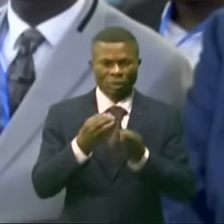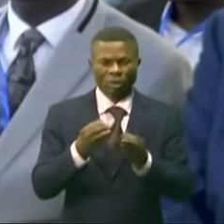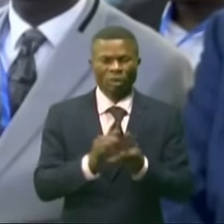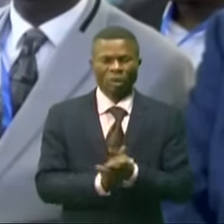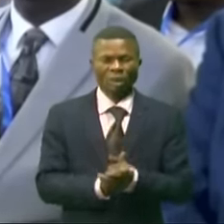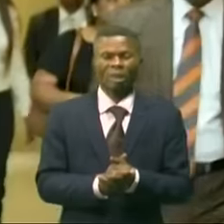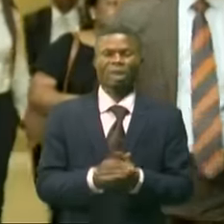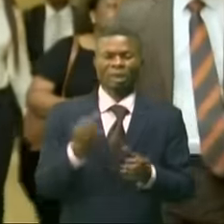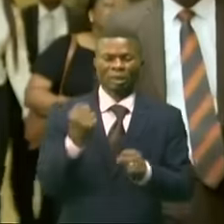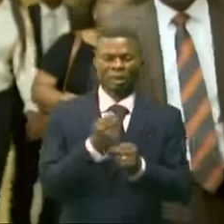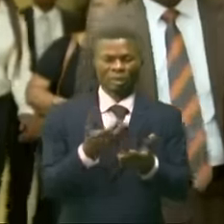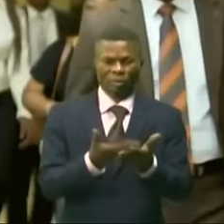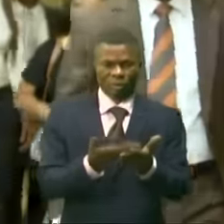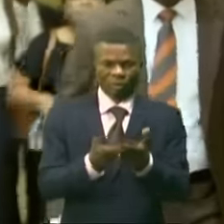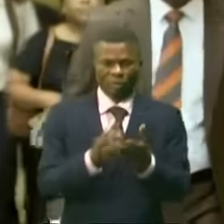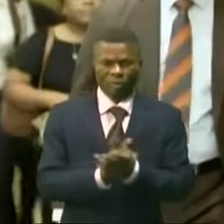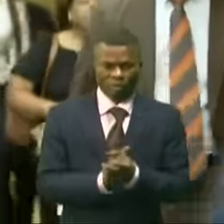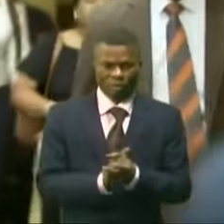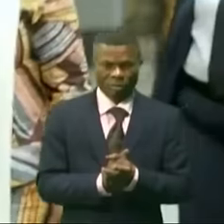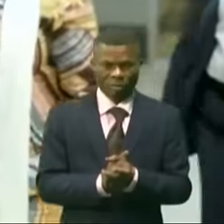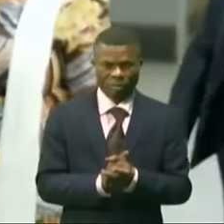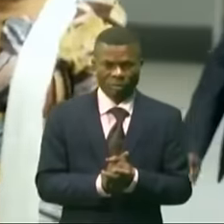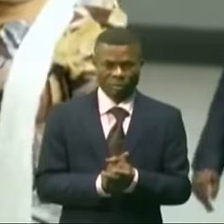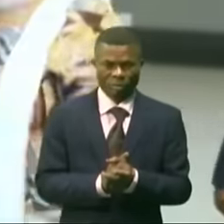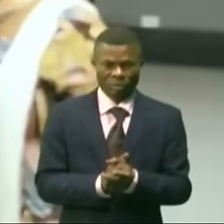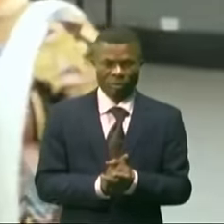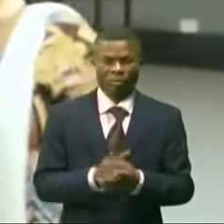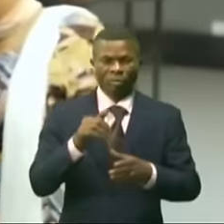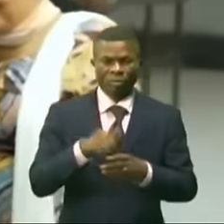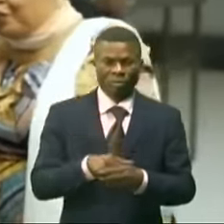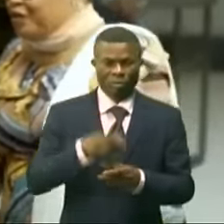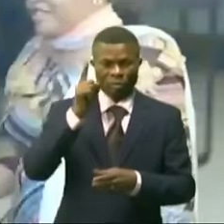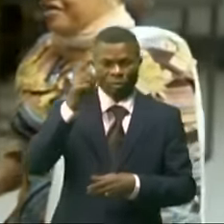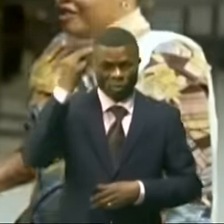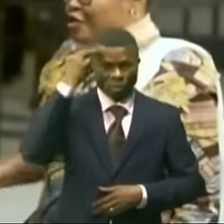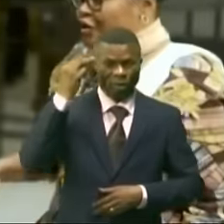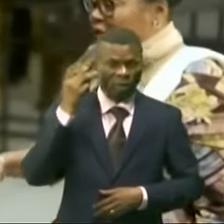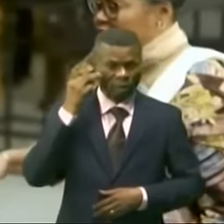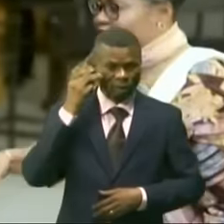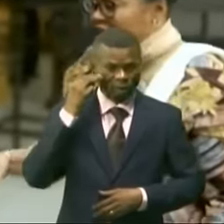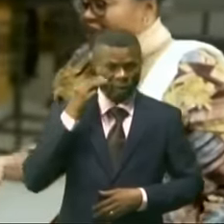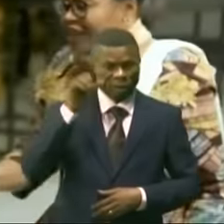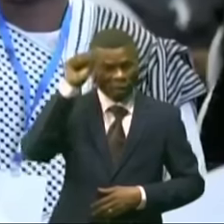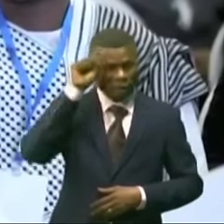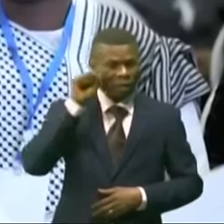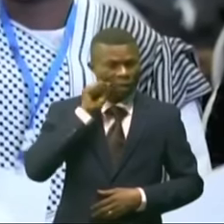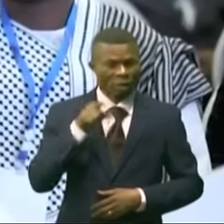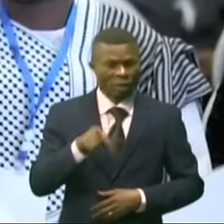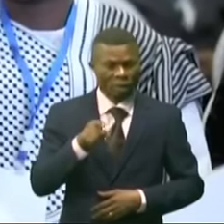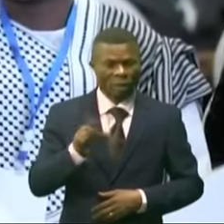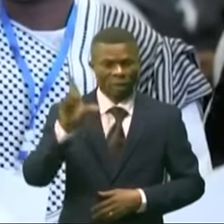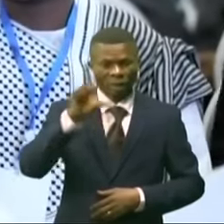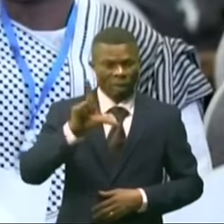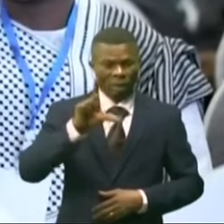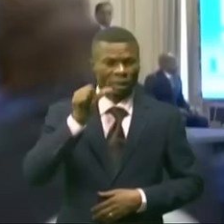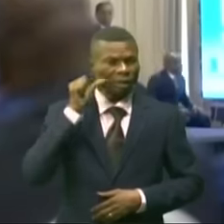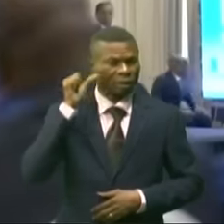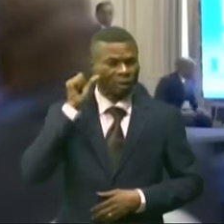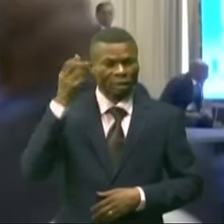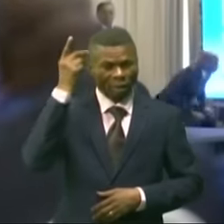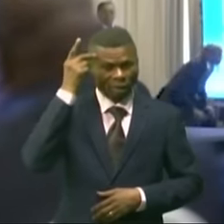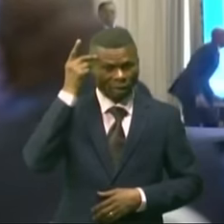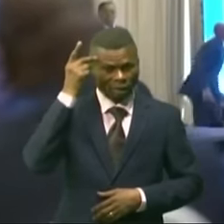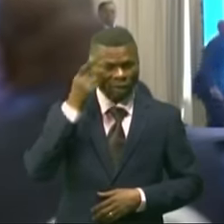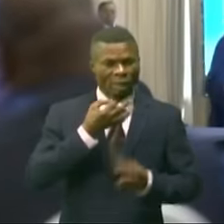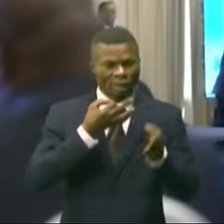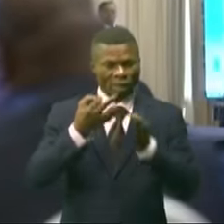aux réalité lancé par la première ministre Judi sumina tuluka ce lundi à Kinshasa elle a